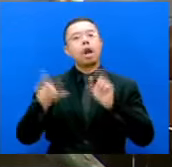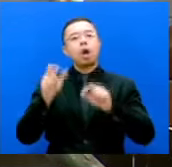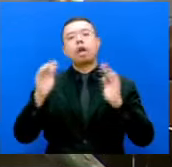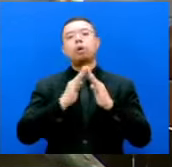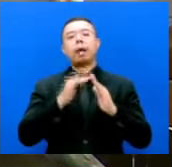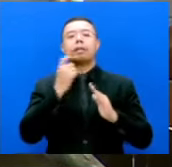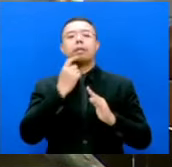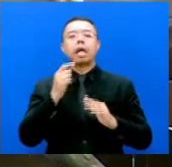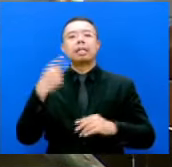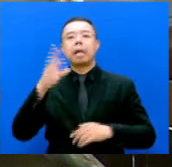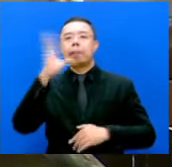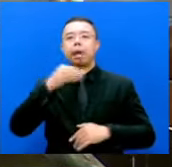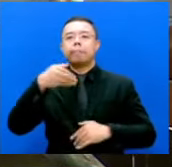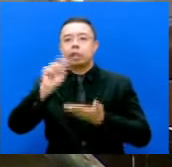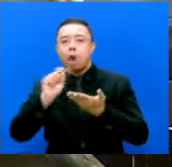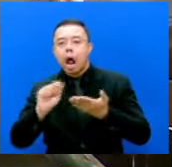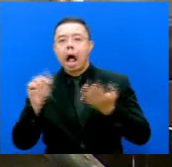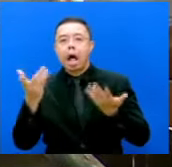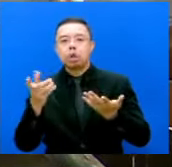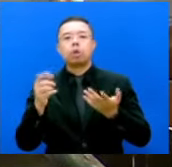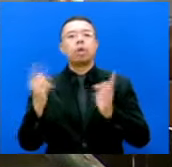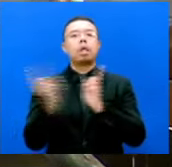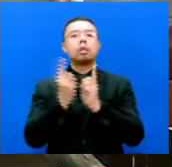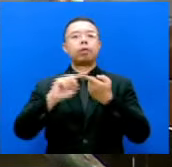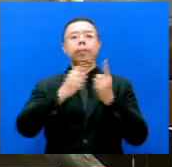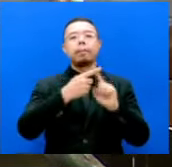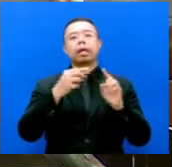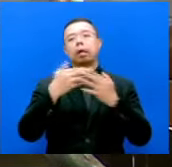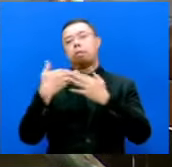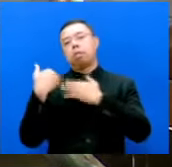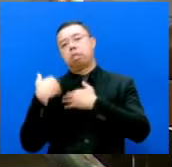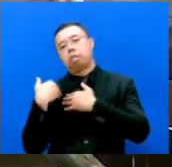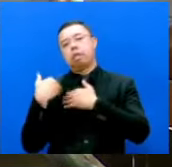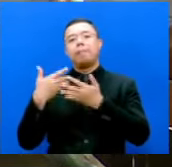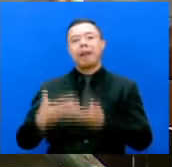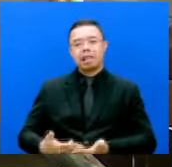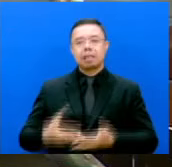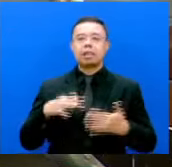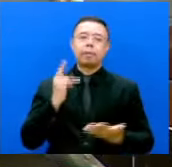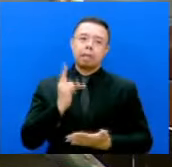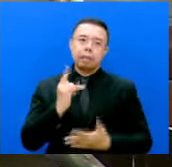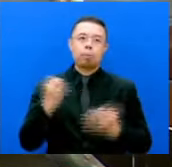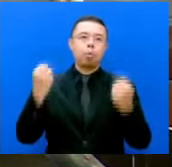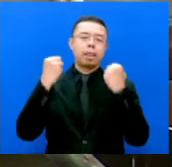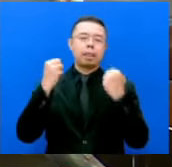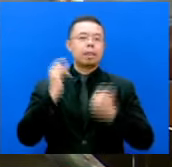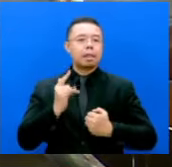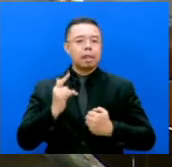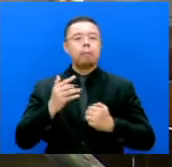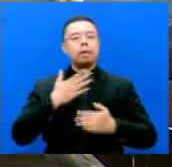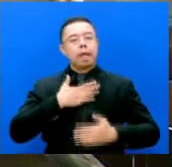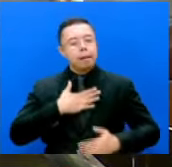Kaitan dengan sehari-hari di sekolah maupun dalam pergaulan. Sangat berat, namun demikian kami tetap kuat, kami tetap